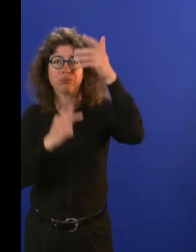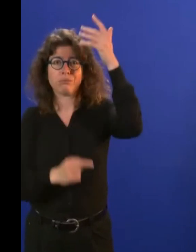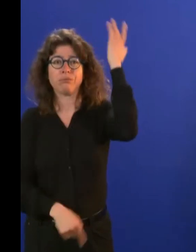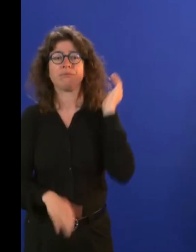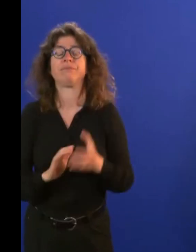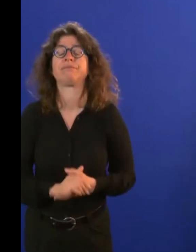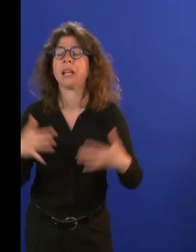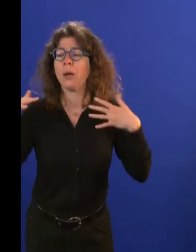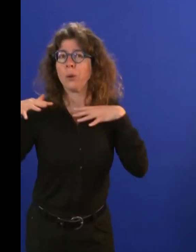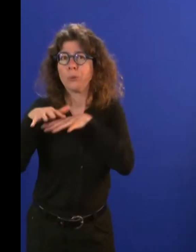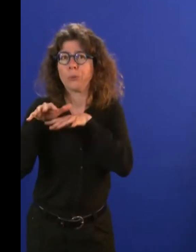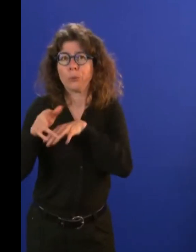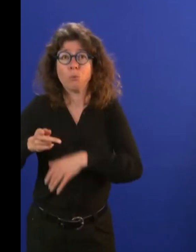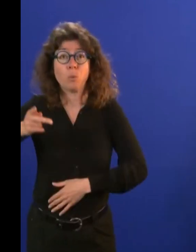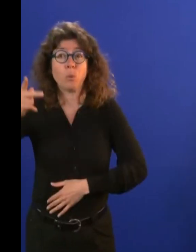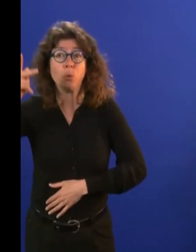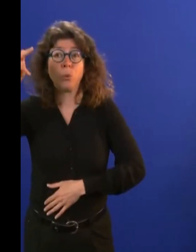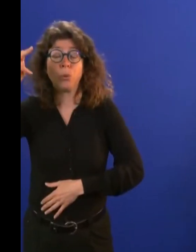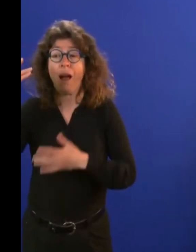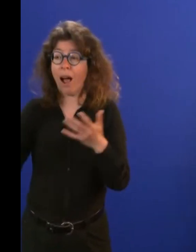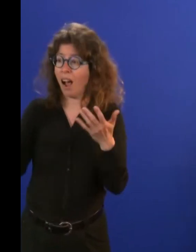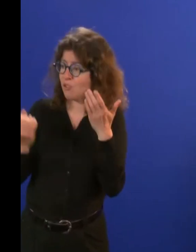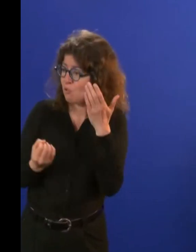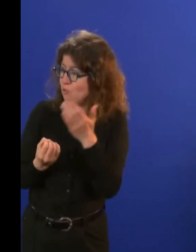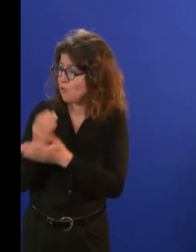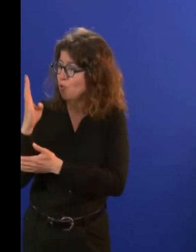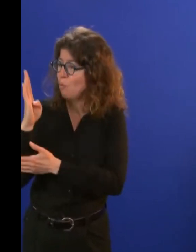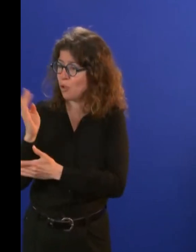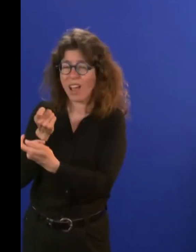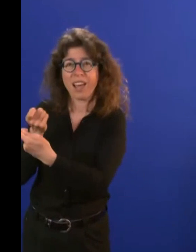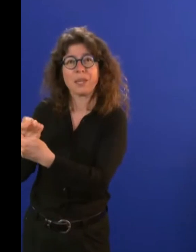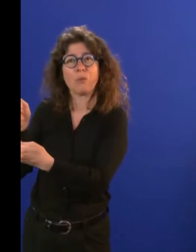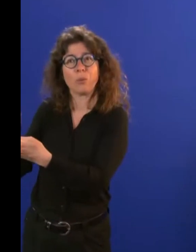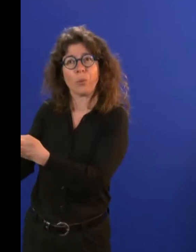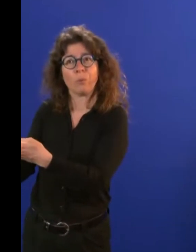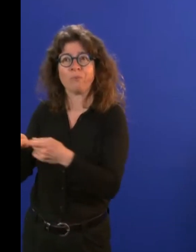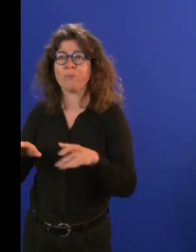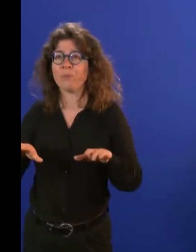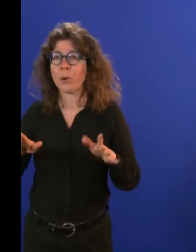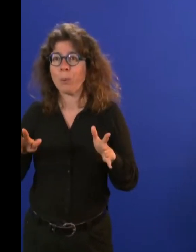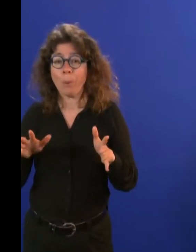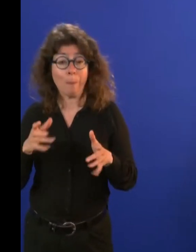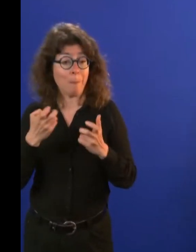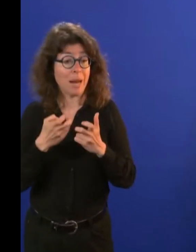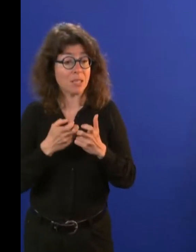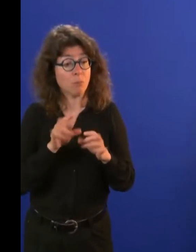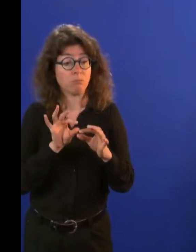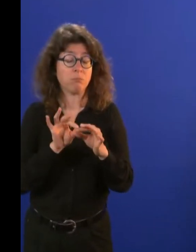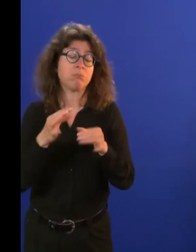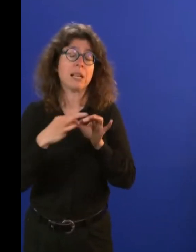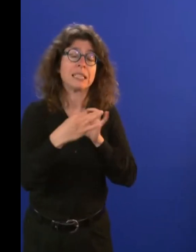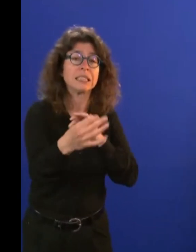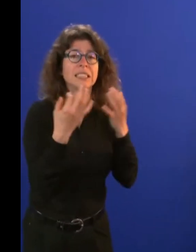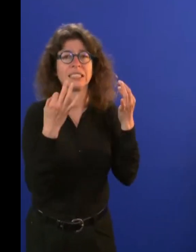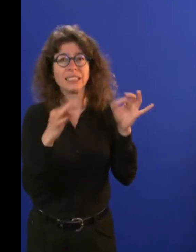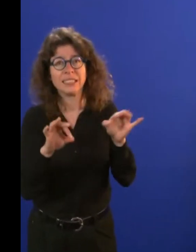de fréquentation nécessite la prise en compte de besoins nouveaux que la métropole concrétise par une augmentation de certaines fréquences, lignes 10,